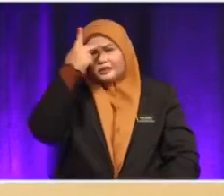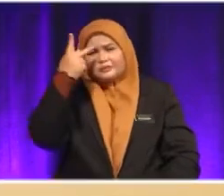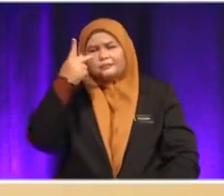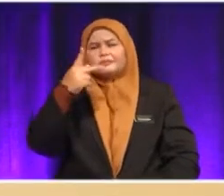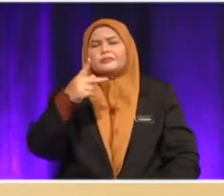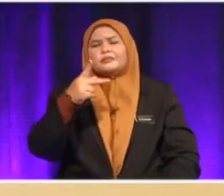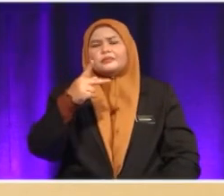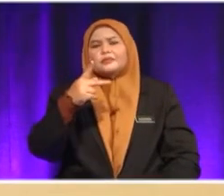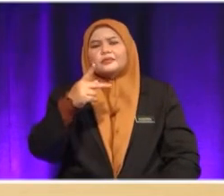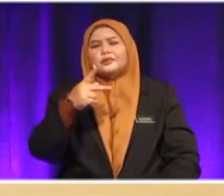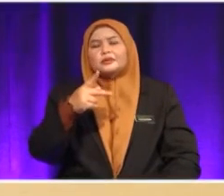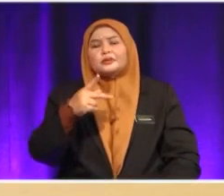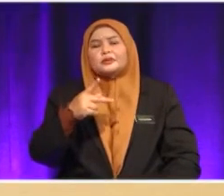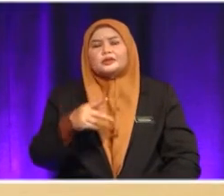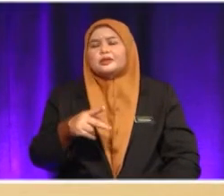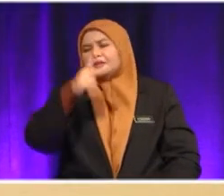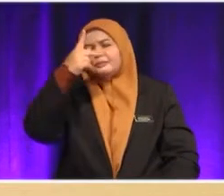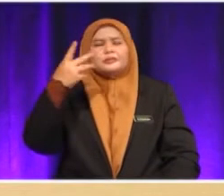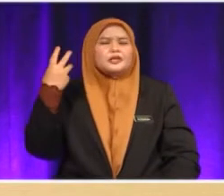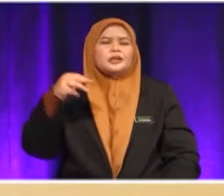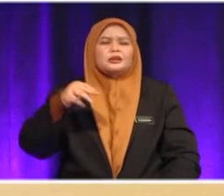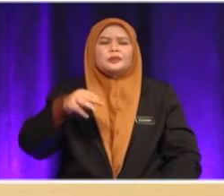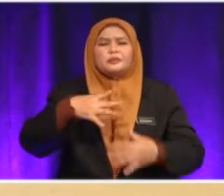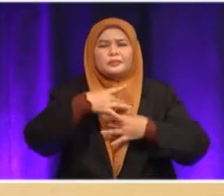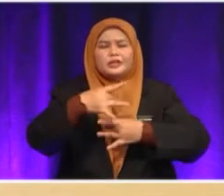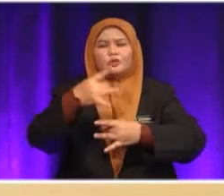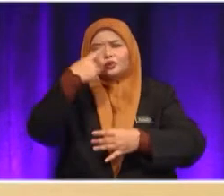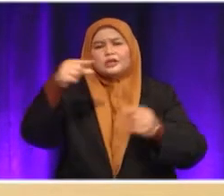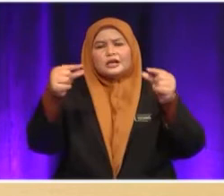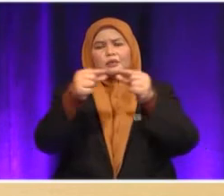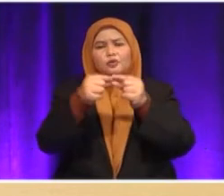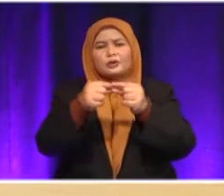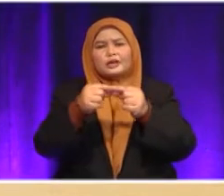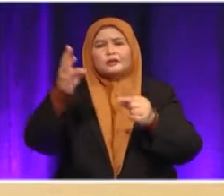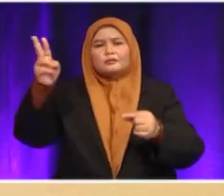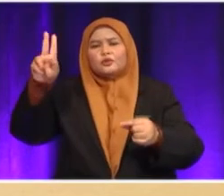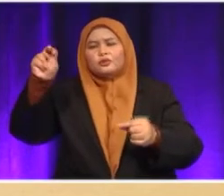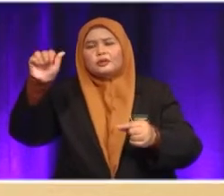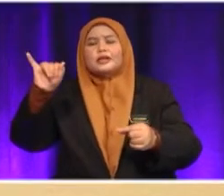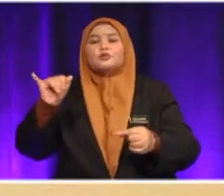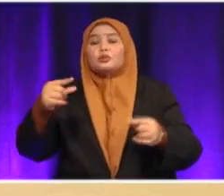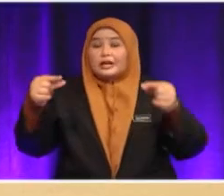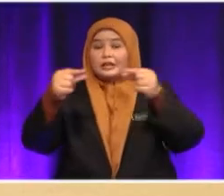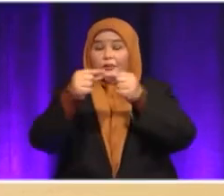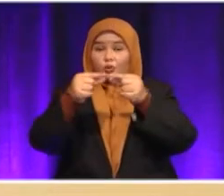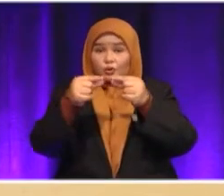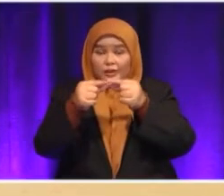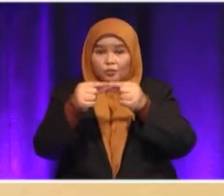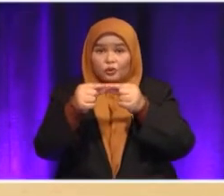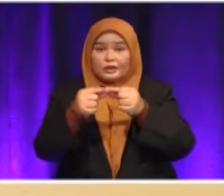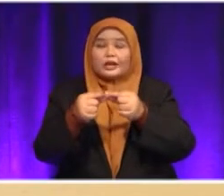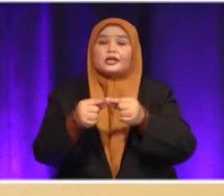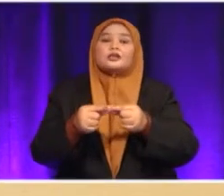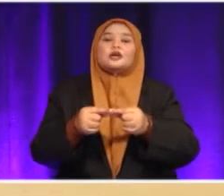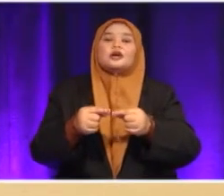menentang Belanda dia lebih berminat untuk menggabungkan bruneisrawa Sabah dan Kalimantan